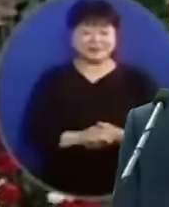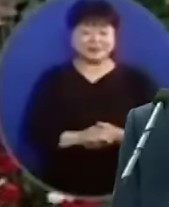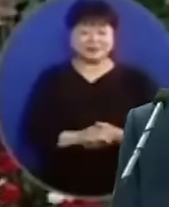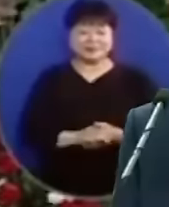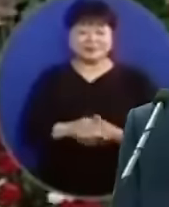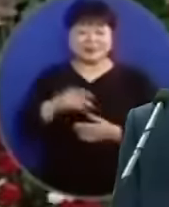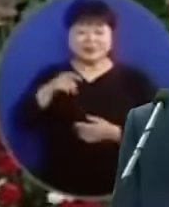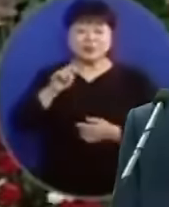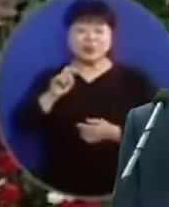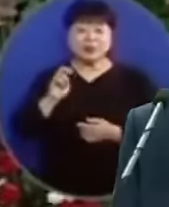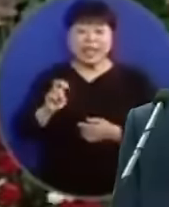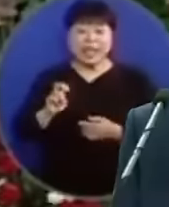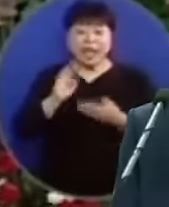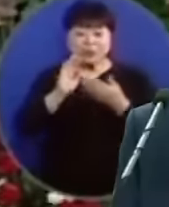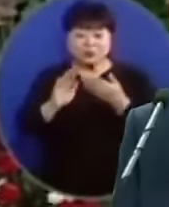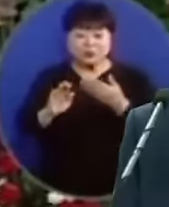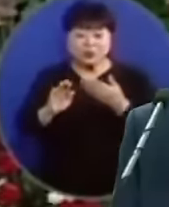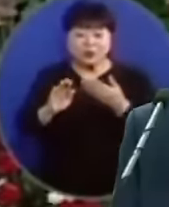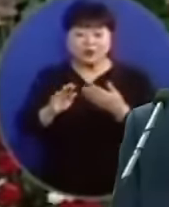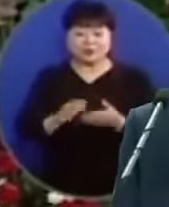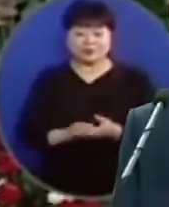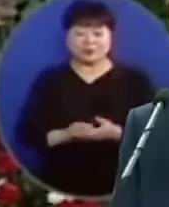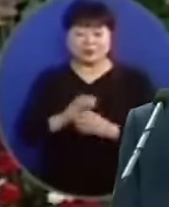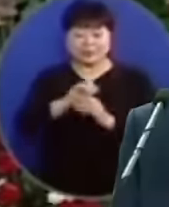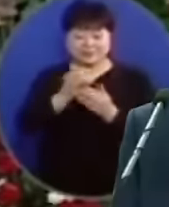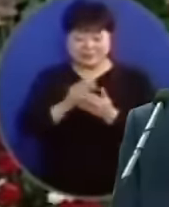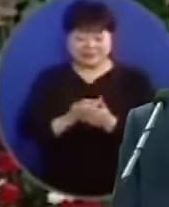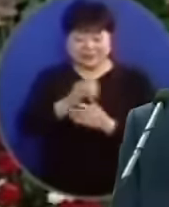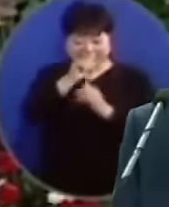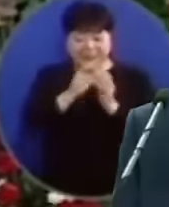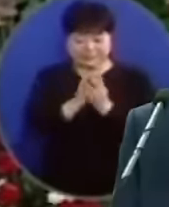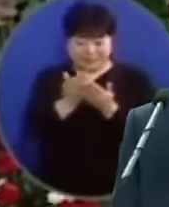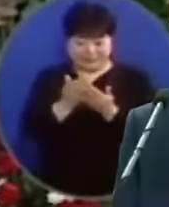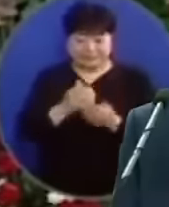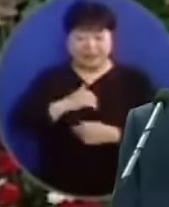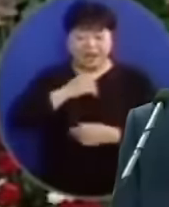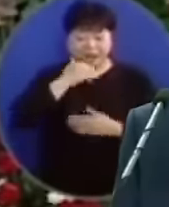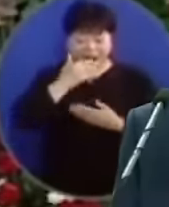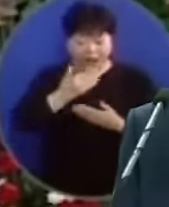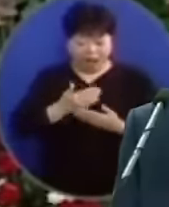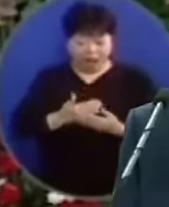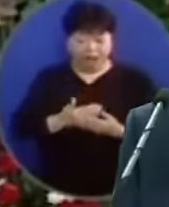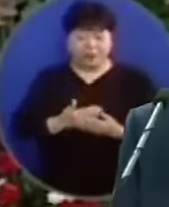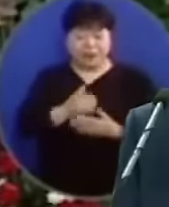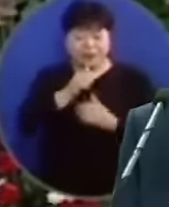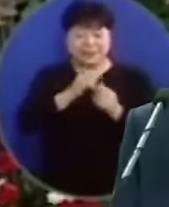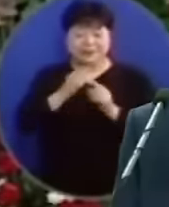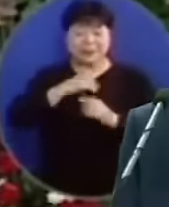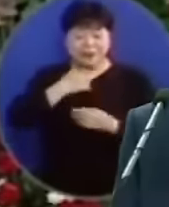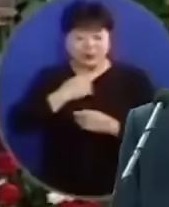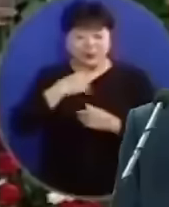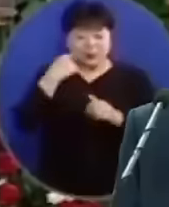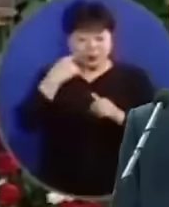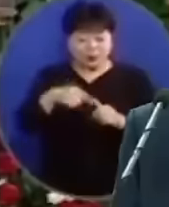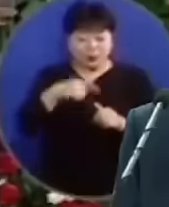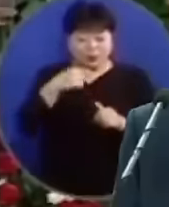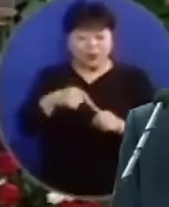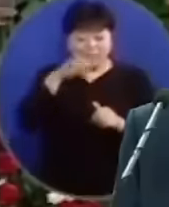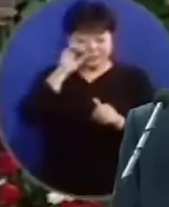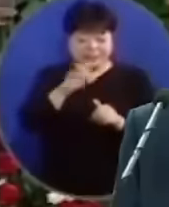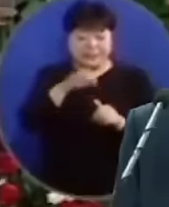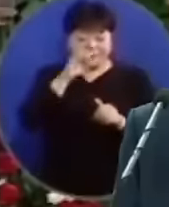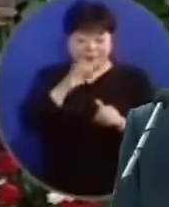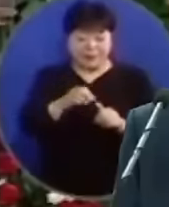3장 16절로 12절에 모든 성경은 하나님의 감동으로 된 것으로 교훈과